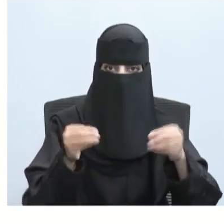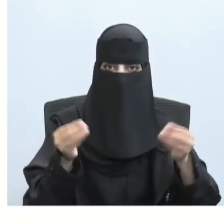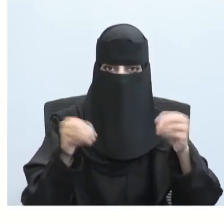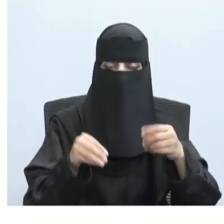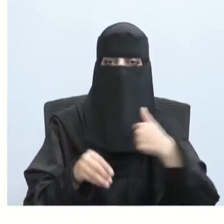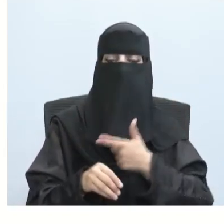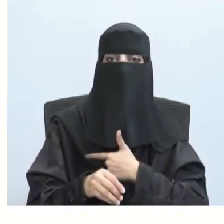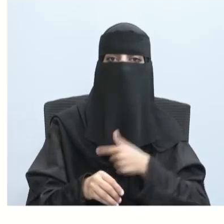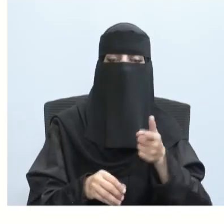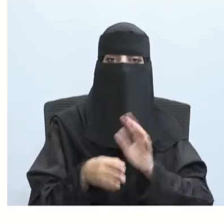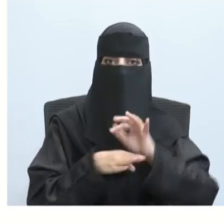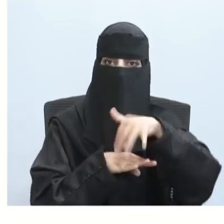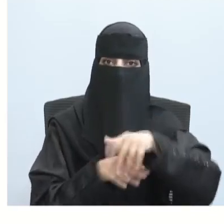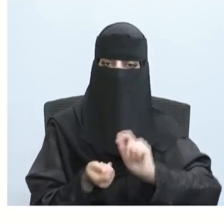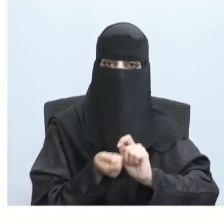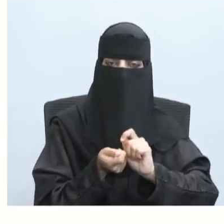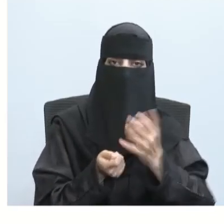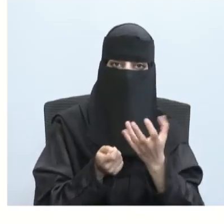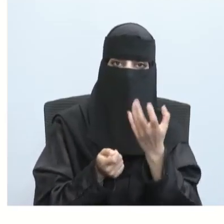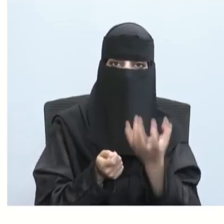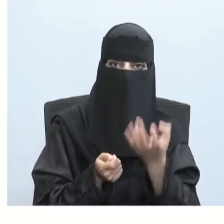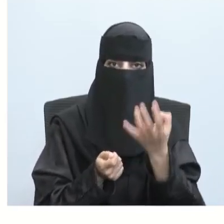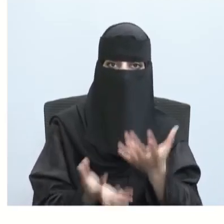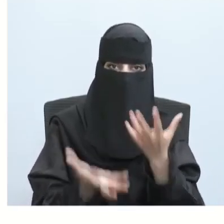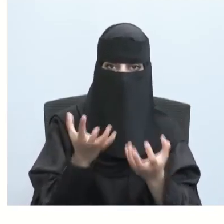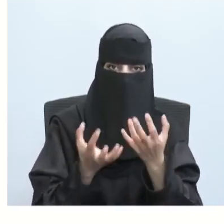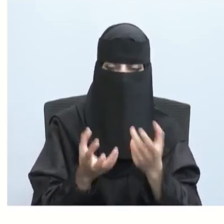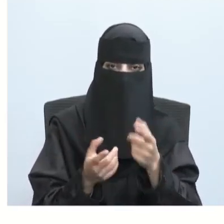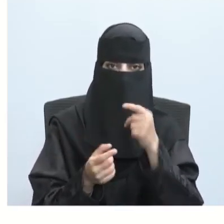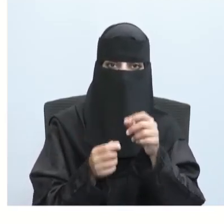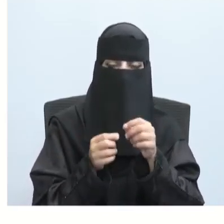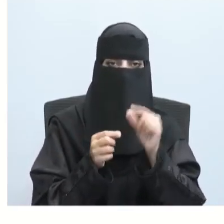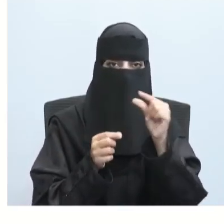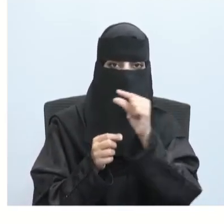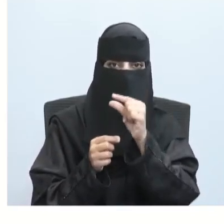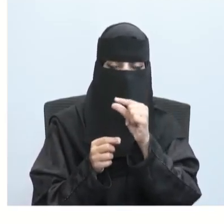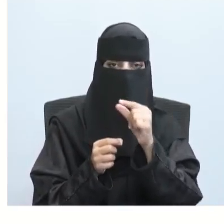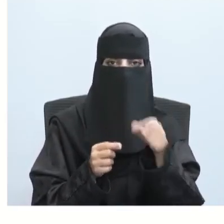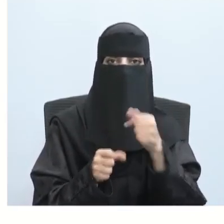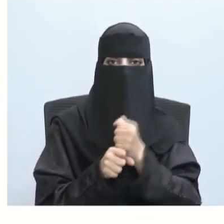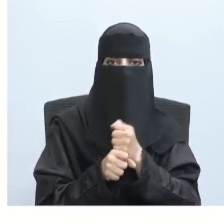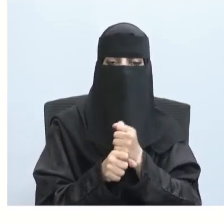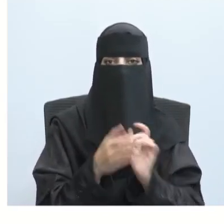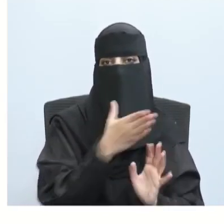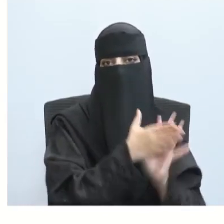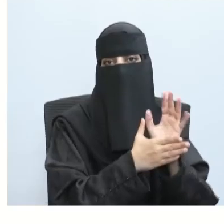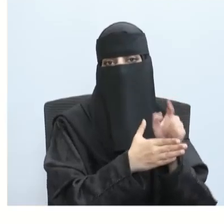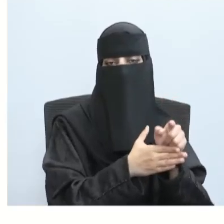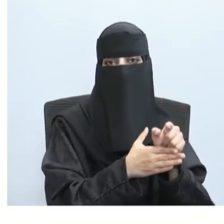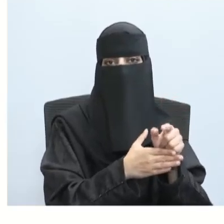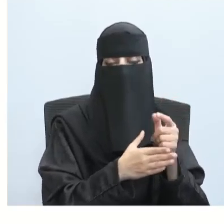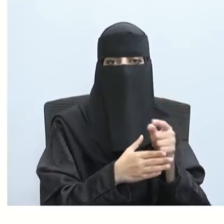فان السائل سوف يغلي وتصبح جميع اجزائه في الحاله الغازيه